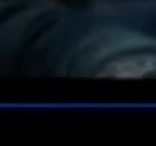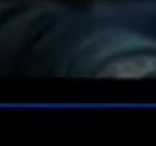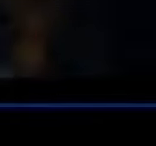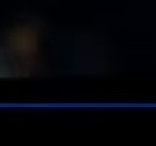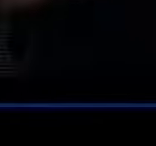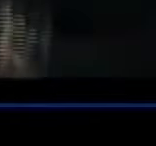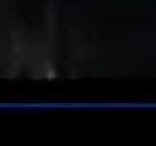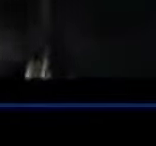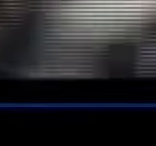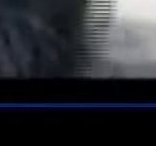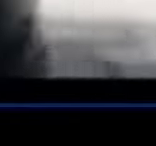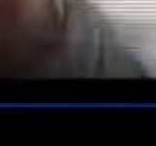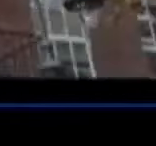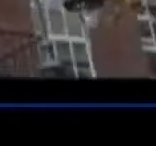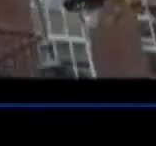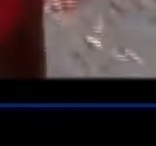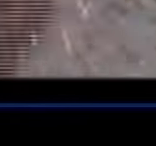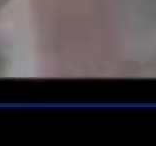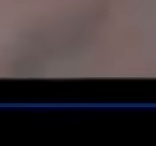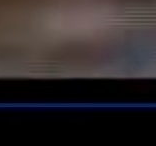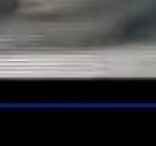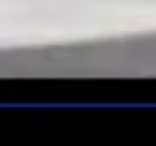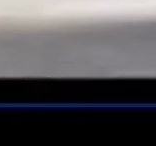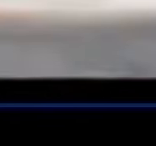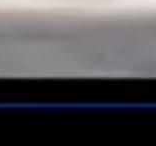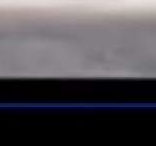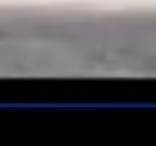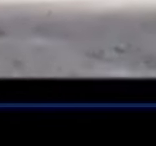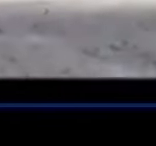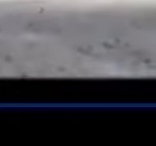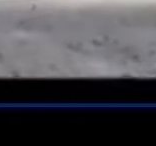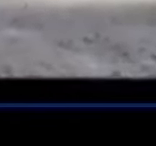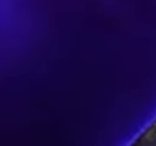Holland, kinumpirma ang pagbabalik niya bilang Spider-Man.